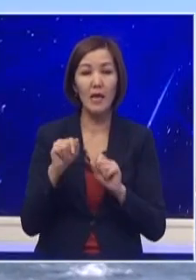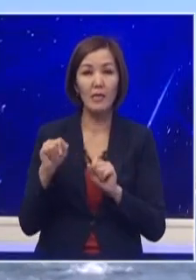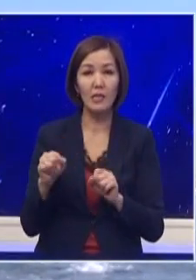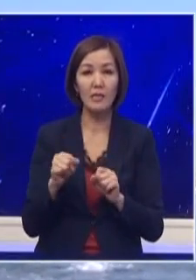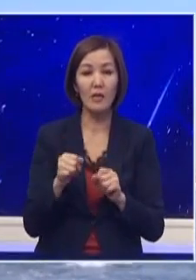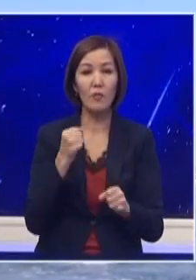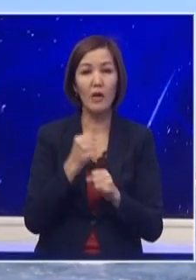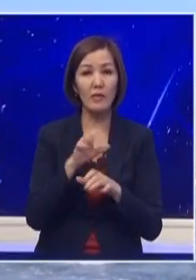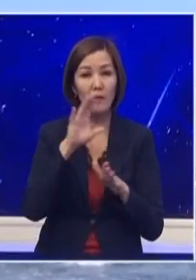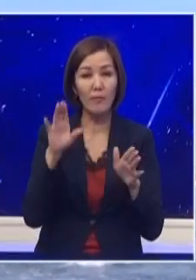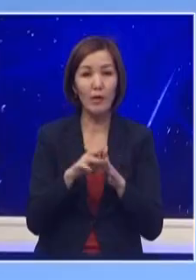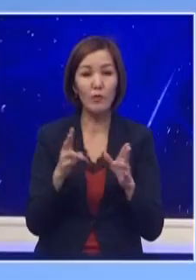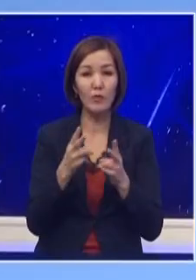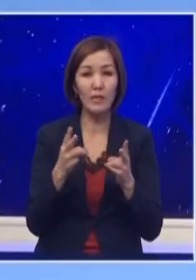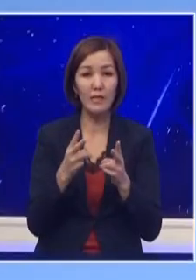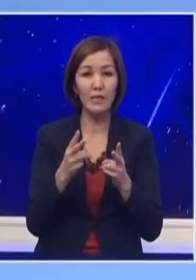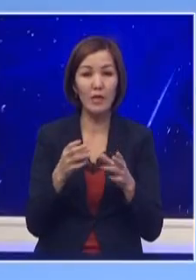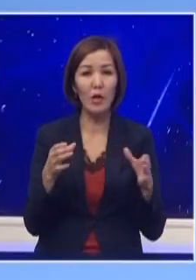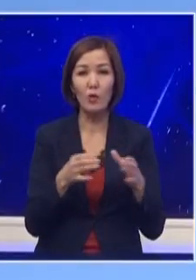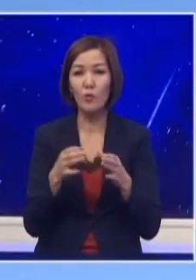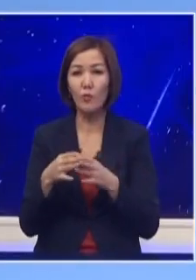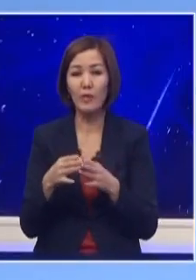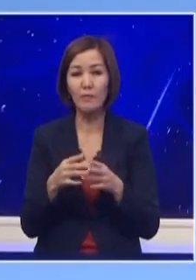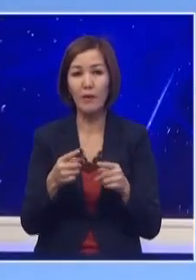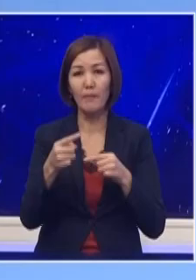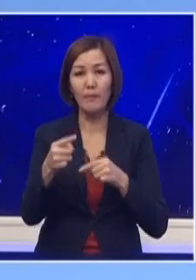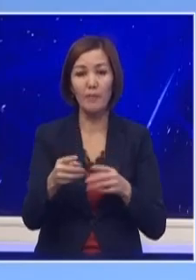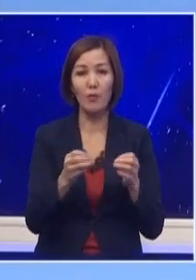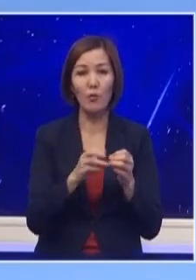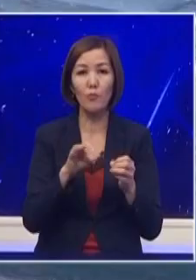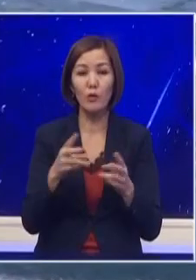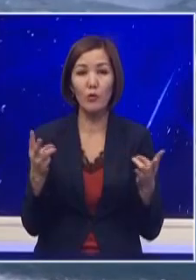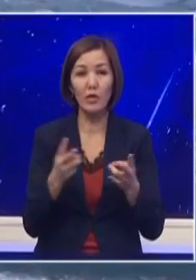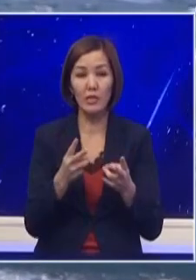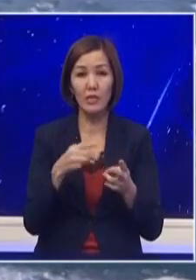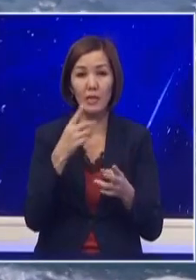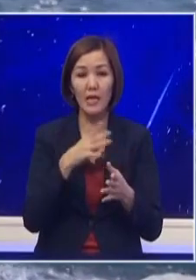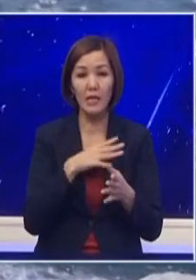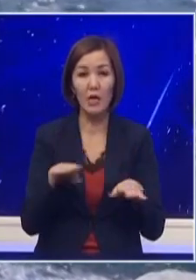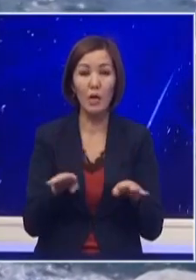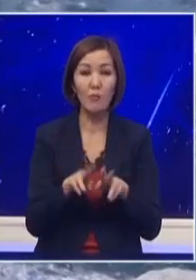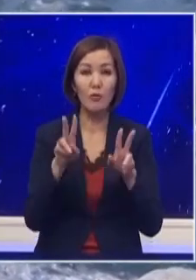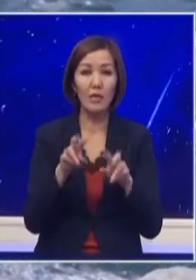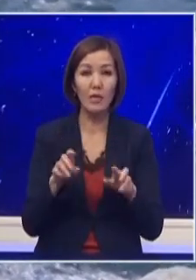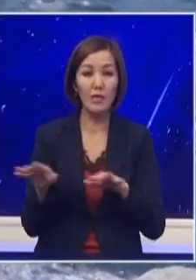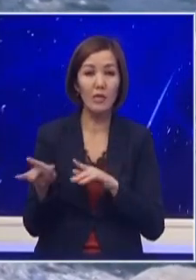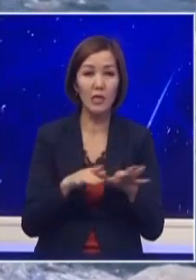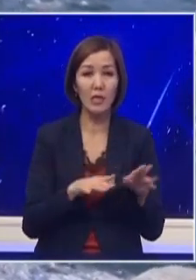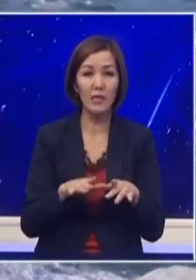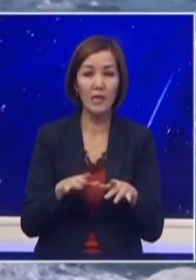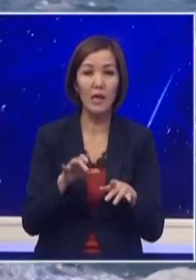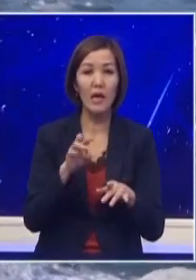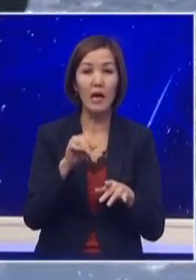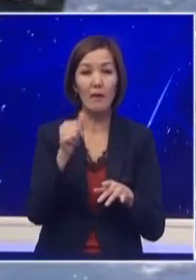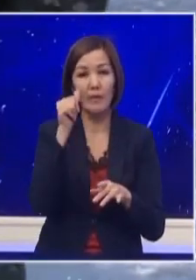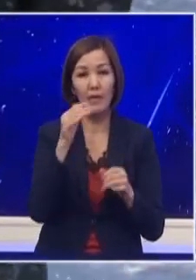қатаң сақтауды ескертті. Бір жерге топтаспай, бір-бірінен 10 метр алшақ отыру қажет екенін айтты. Мұндай рейдтік шара өңірде ақпан айының соңына